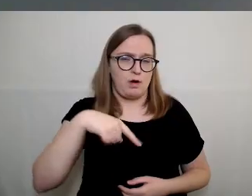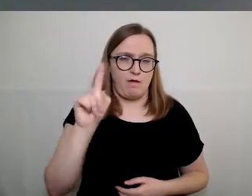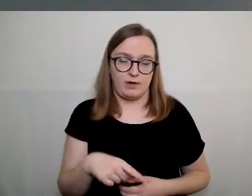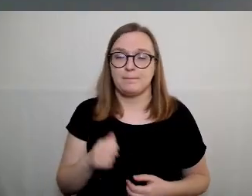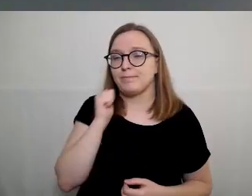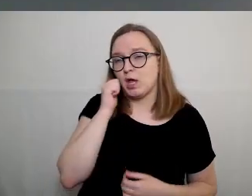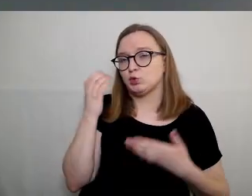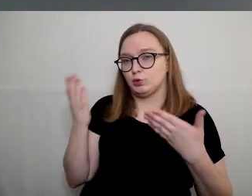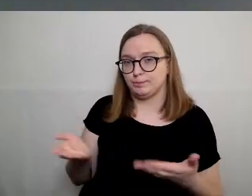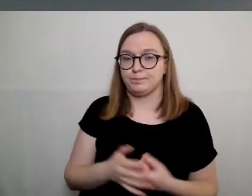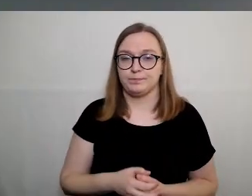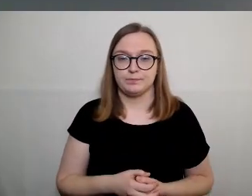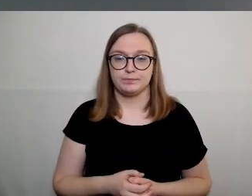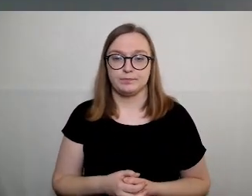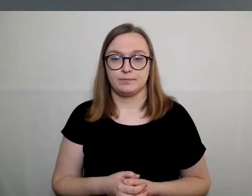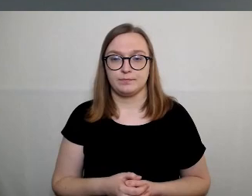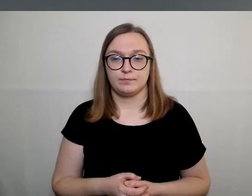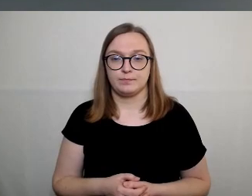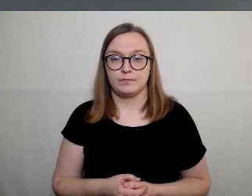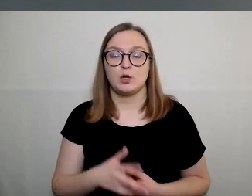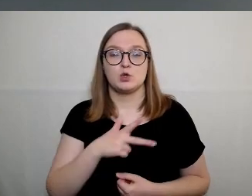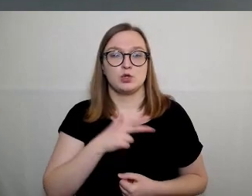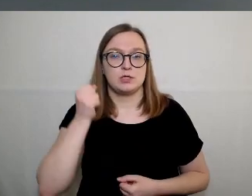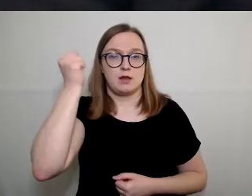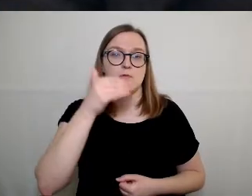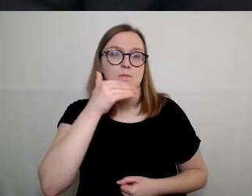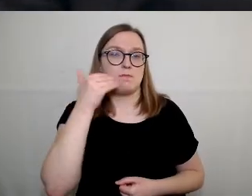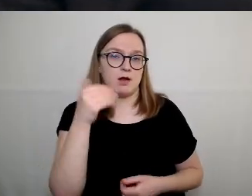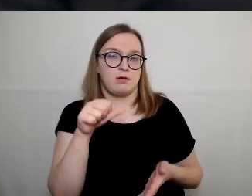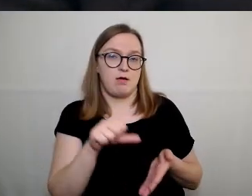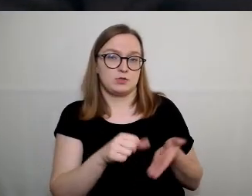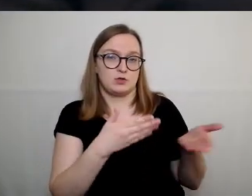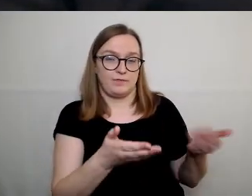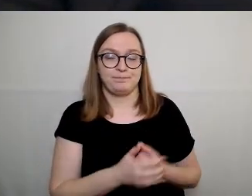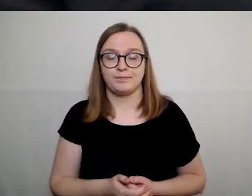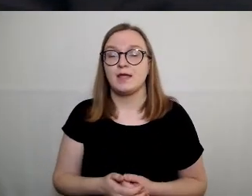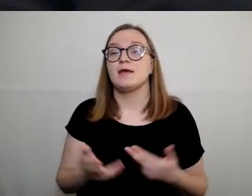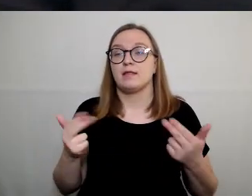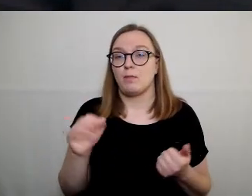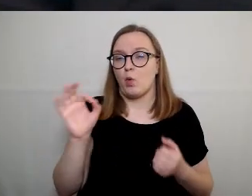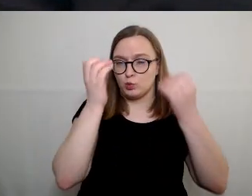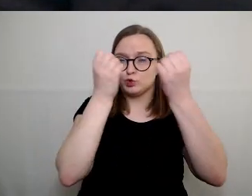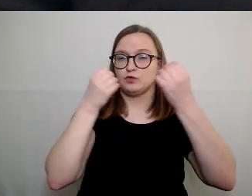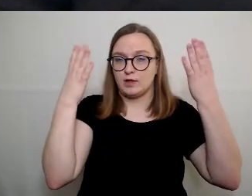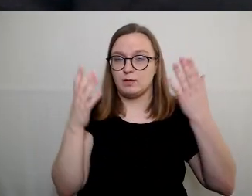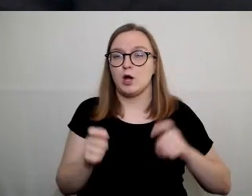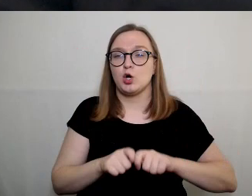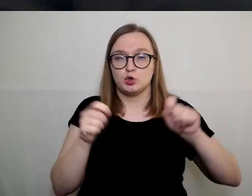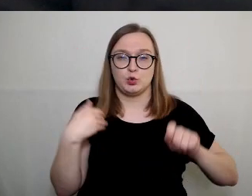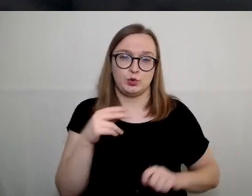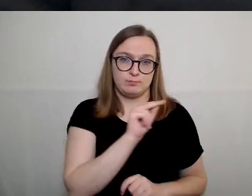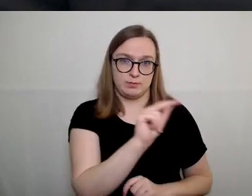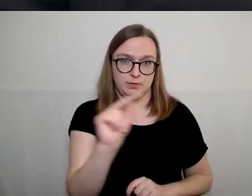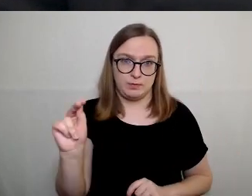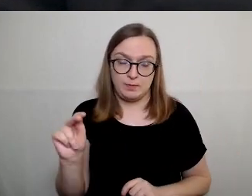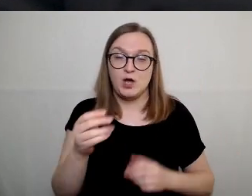Jums, Raitinė, Socialdemokratų partija. Taip, tai dėl švietimo visų pirma norėčiau priminti, kad